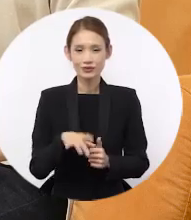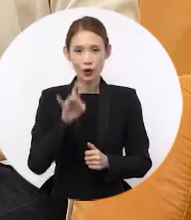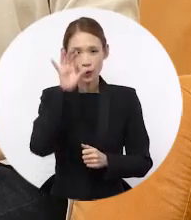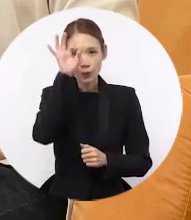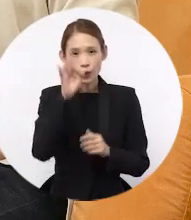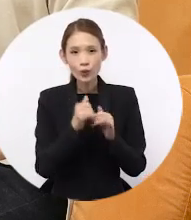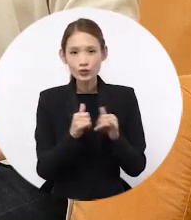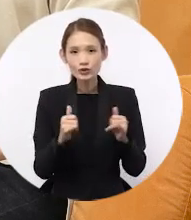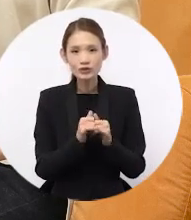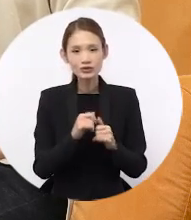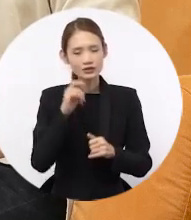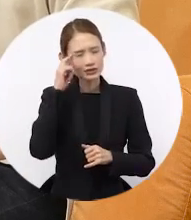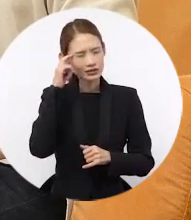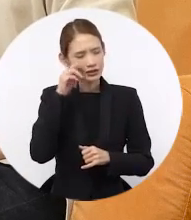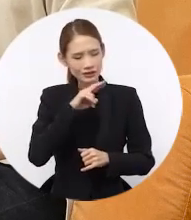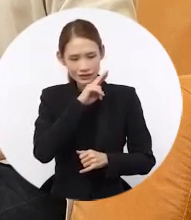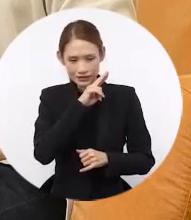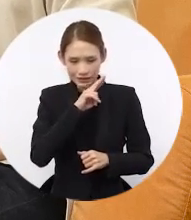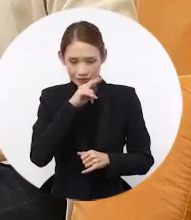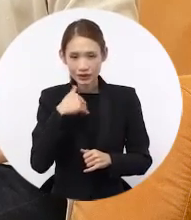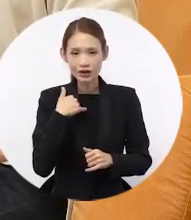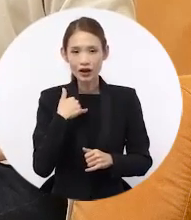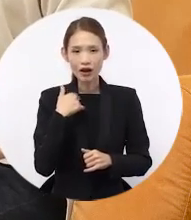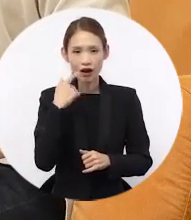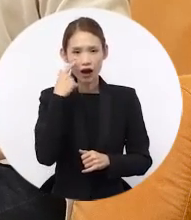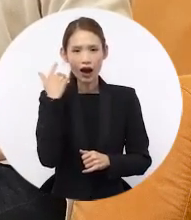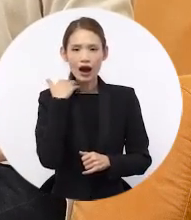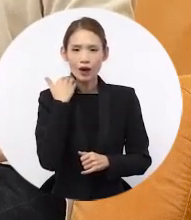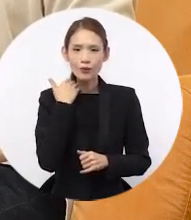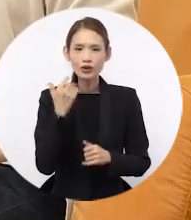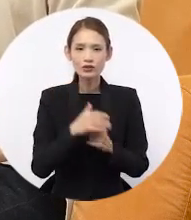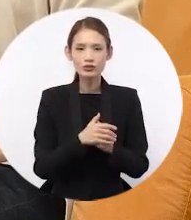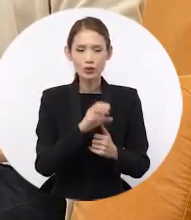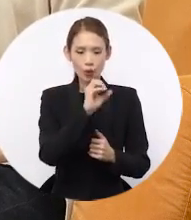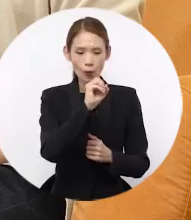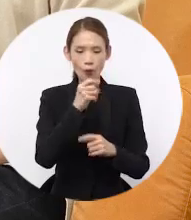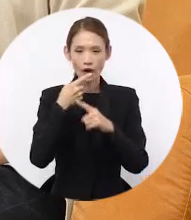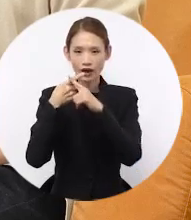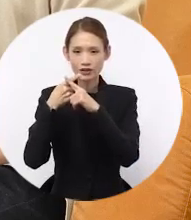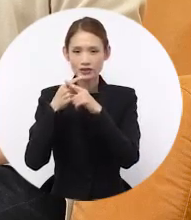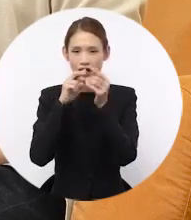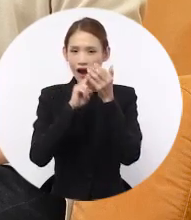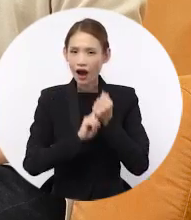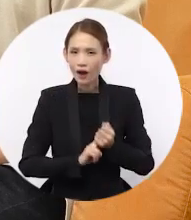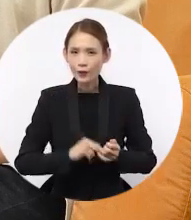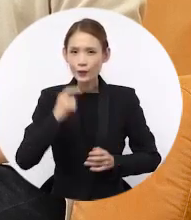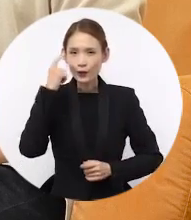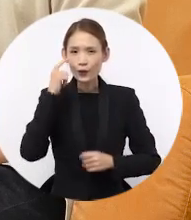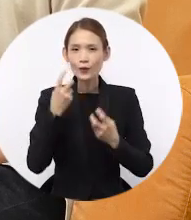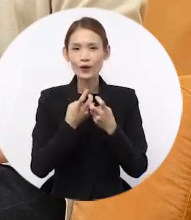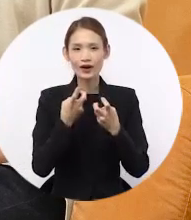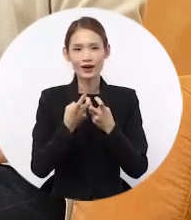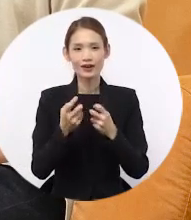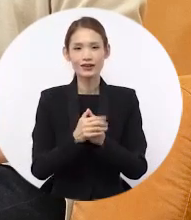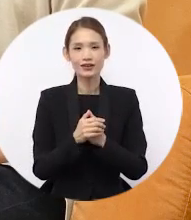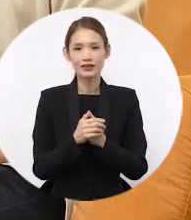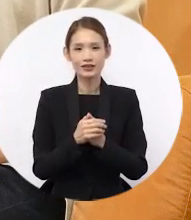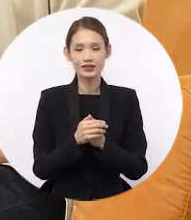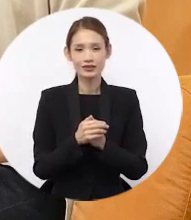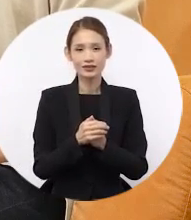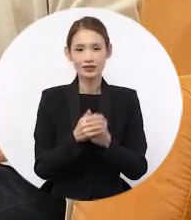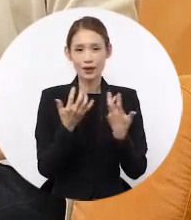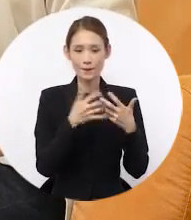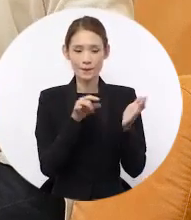이게 처음 보시는 분들은 좀 의심하실 수도 있을 것 같아요. 네. 안 보인다며, 안 보이는데 어떻게 지금 OX 이거 가렸어? 이렇게 생각할 수 있을 것 같은데.